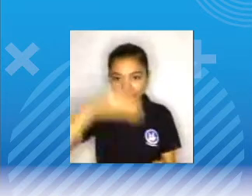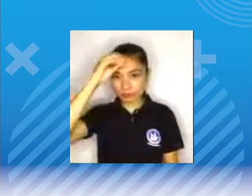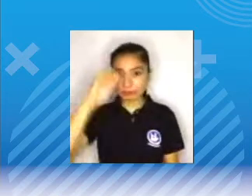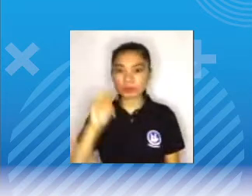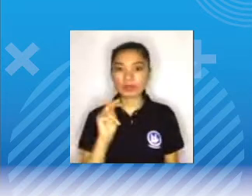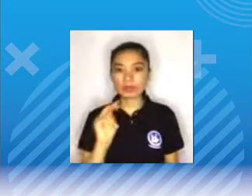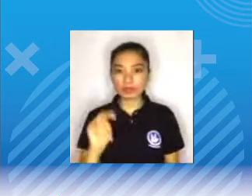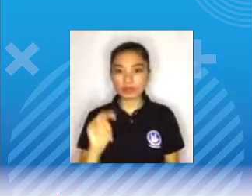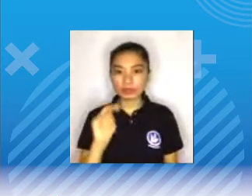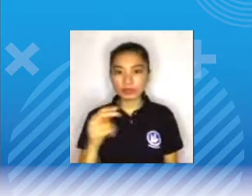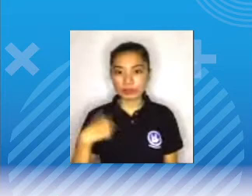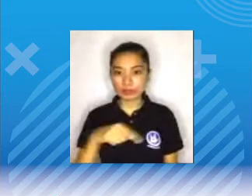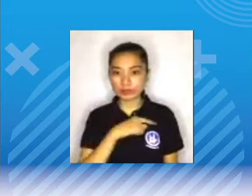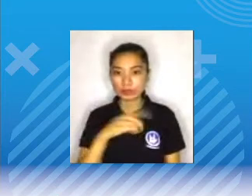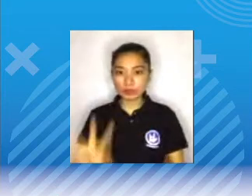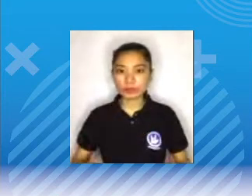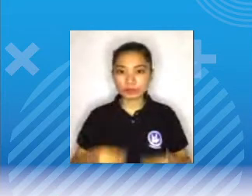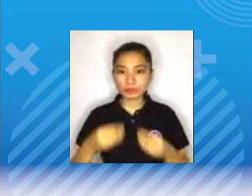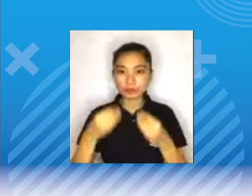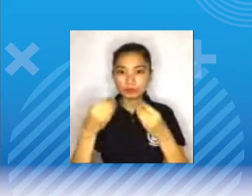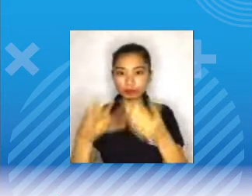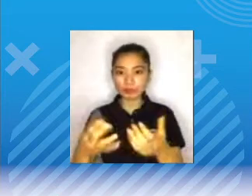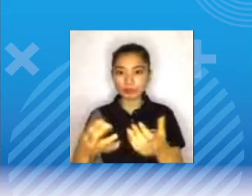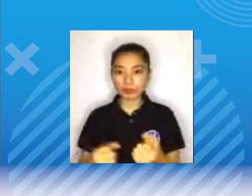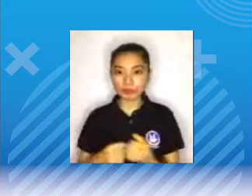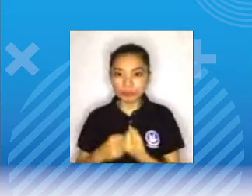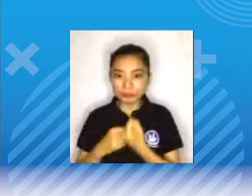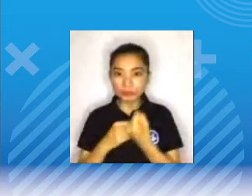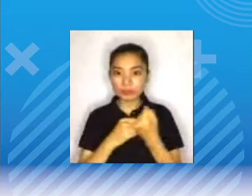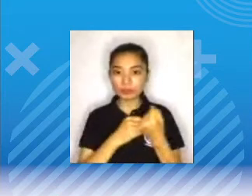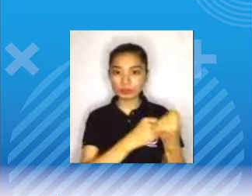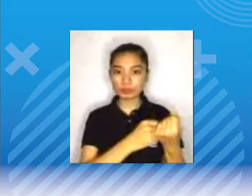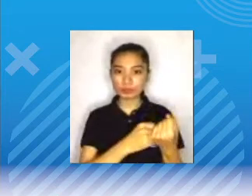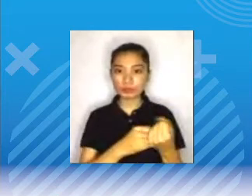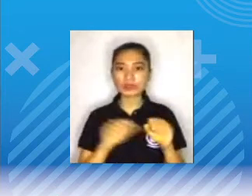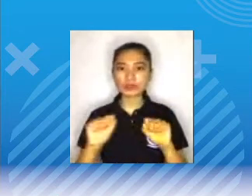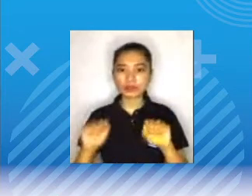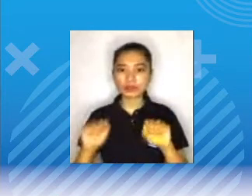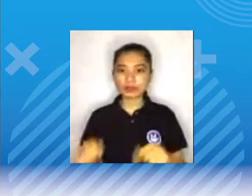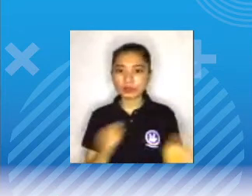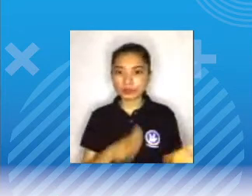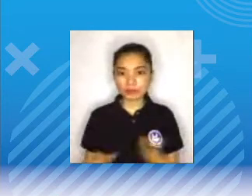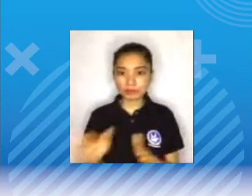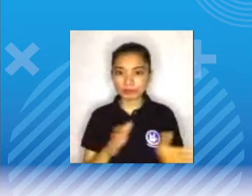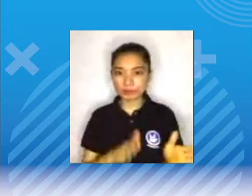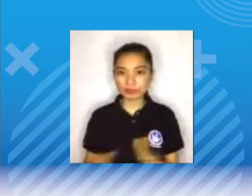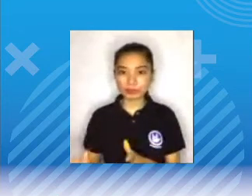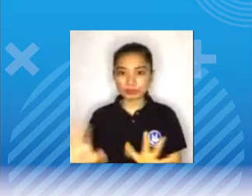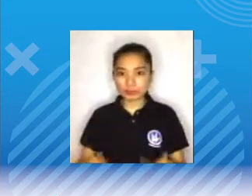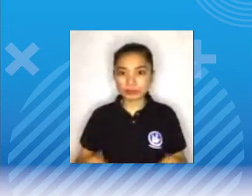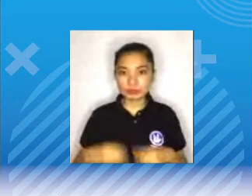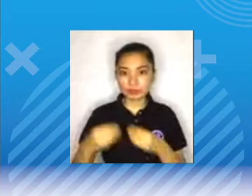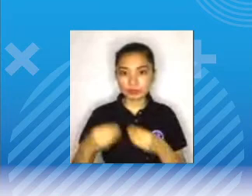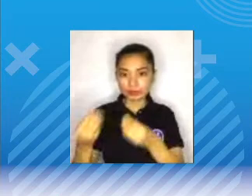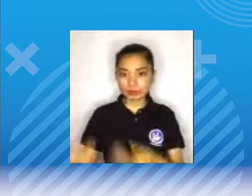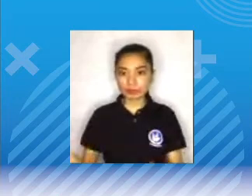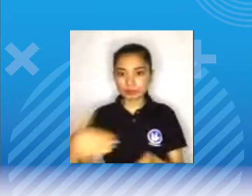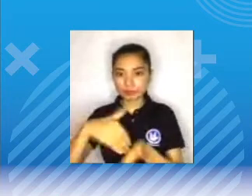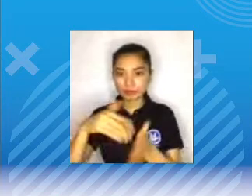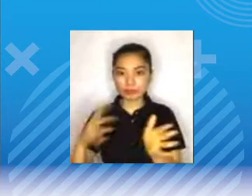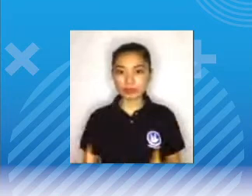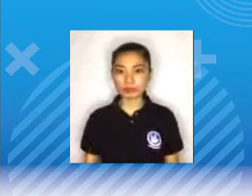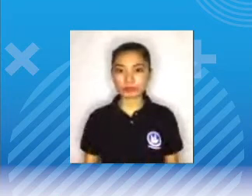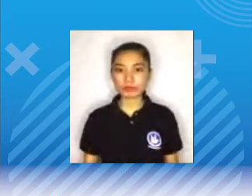upang maging mas epektibo at efficient sila sa pag-deliver ng kanilang task. And lastly, no, kung paano